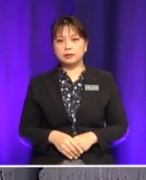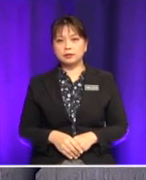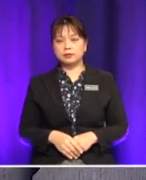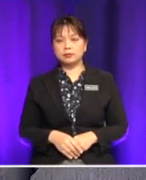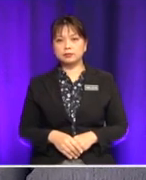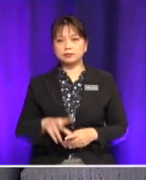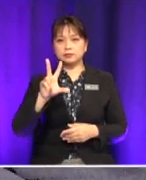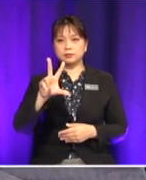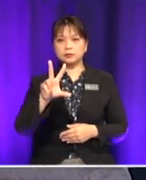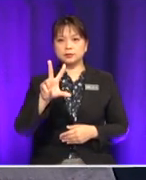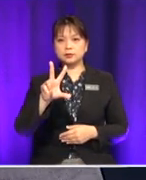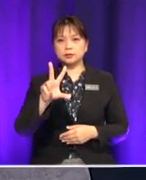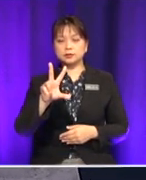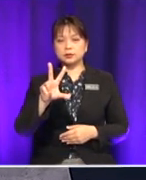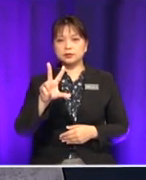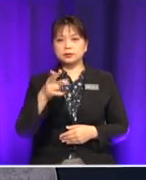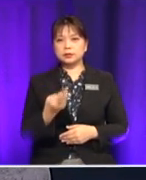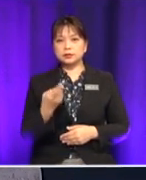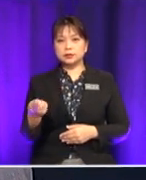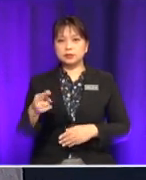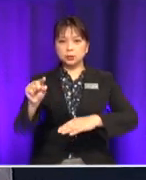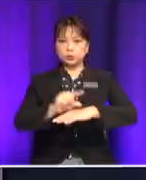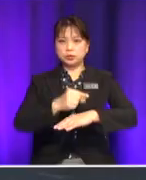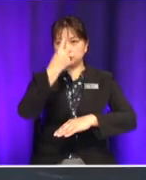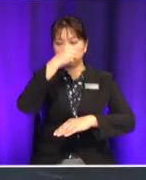digunakan untuk menyukai oke